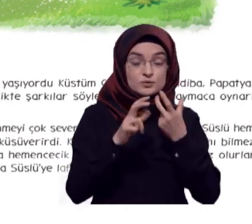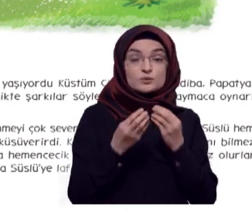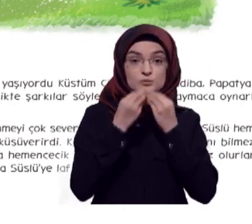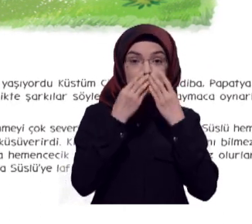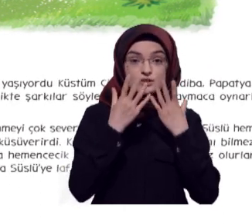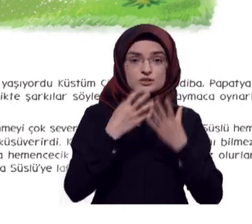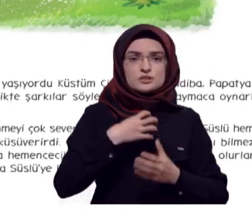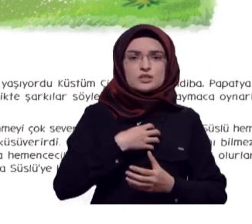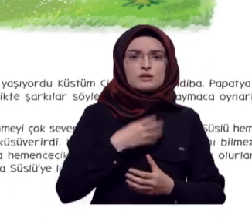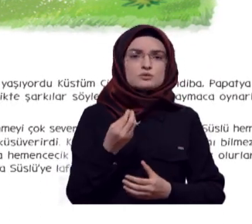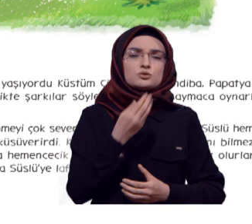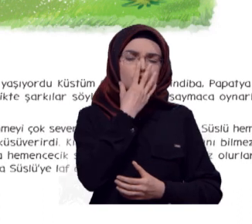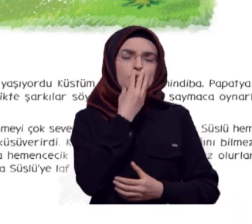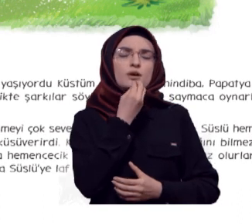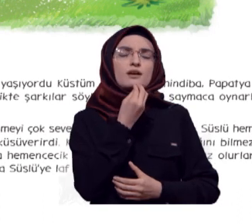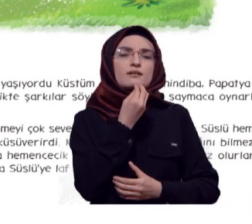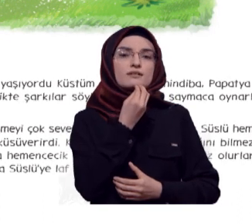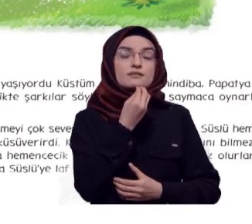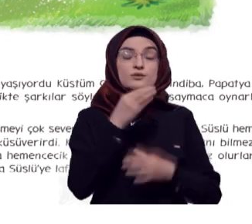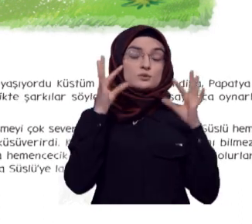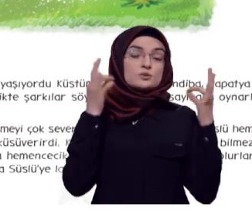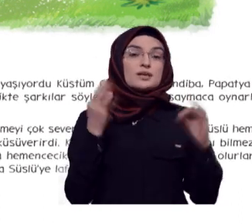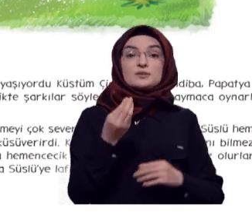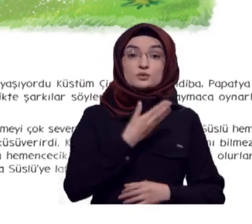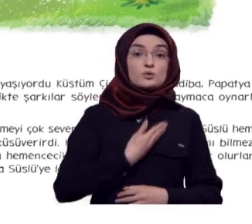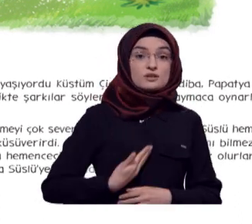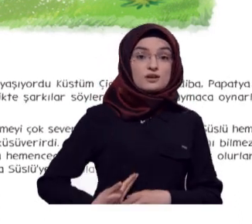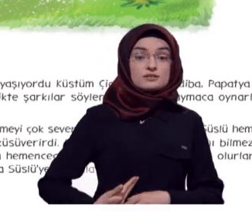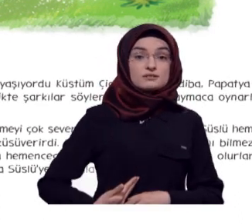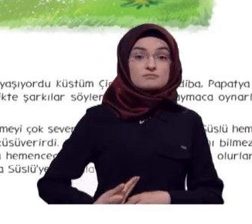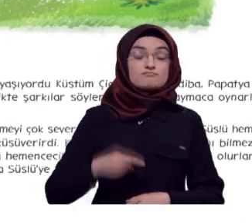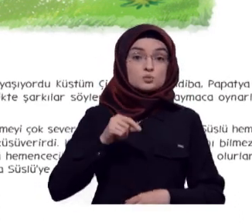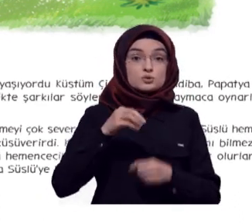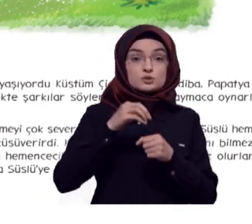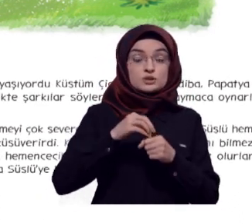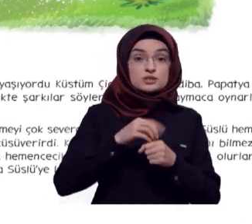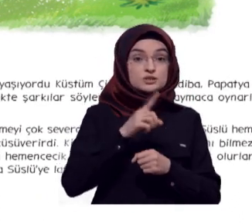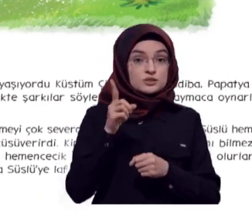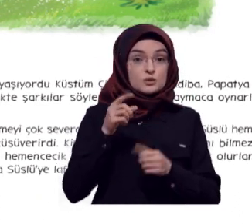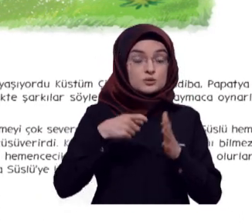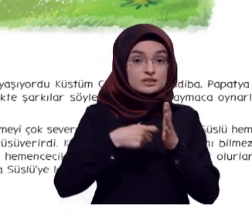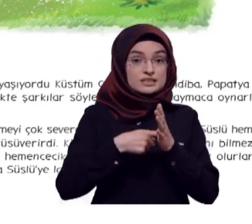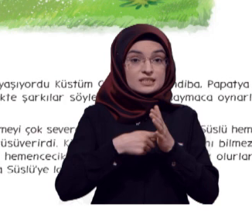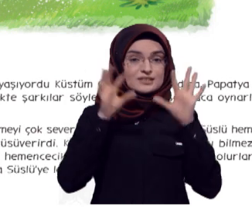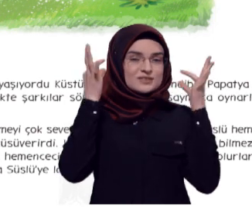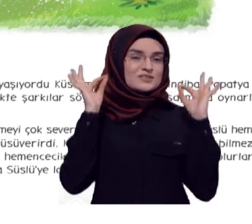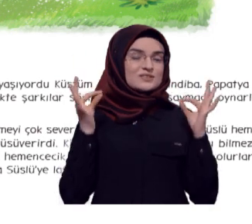Çiçeği kendini çok beğenirdi. Süslenmeyi de çok severdi. O yüzden onun adı